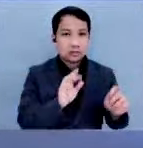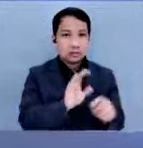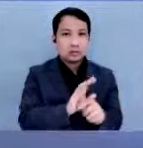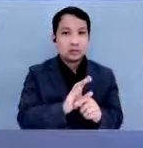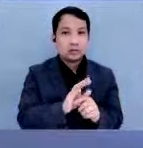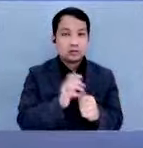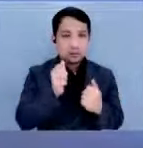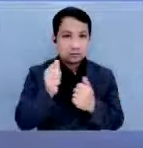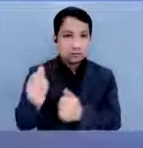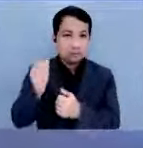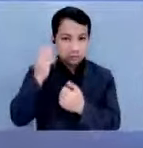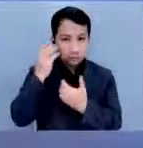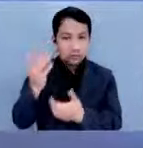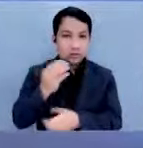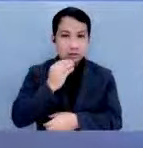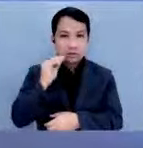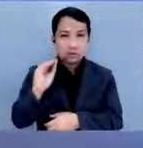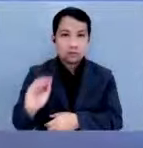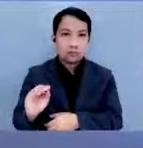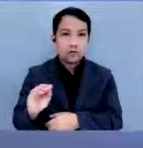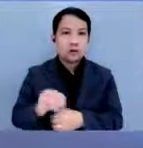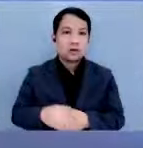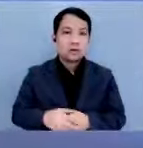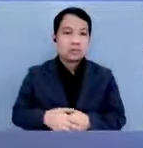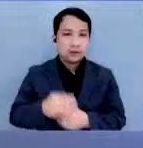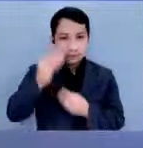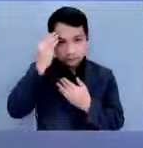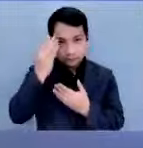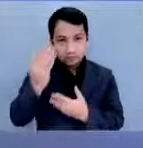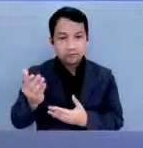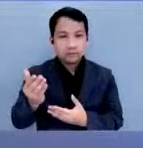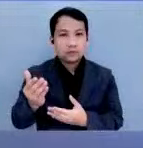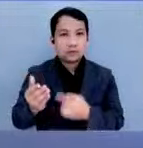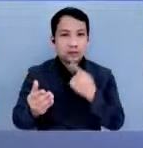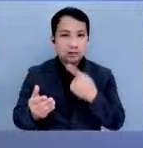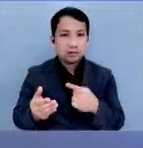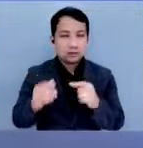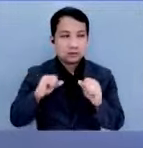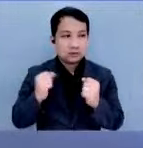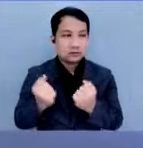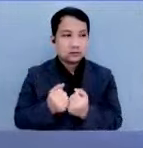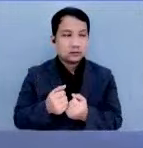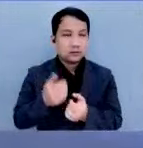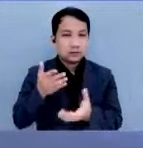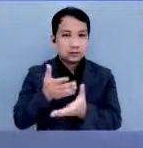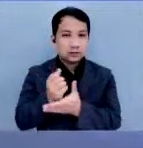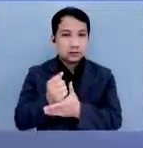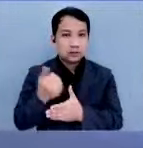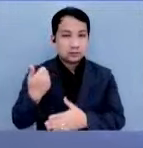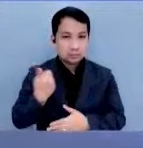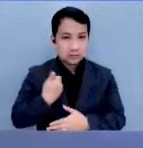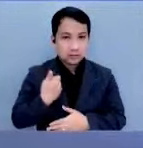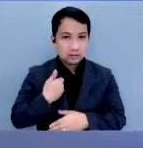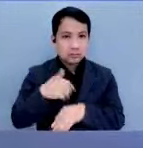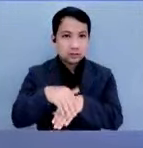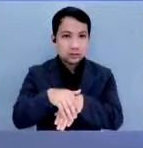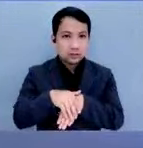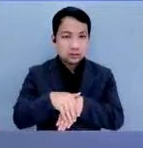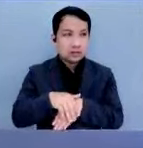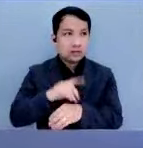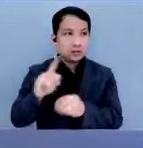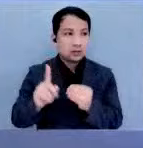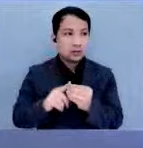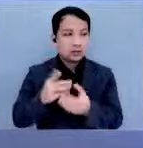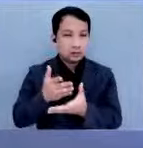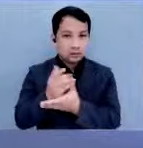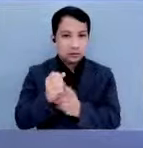sa kautusan. Sa Section 19 naman, kinikilala ng Senado ang right against self-incrimination o yung karapatan ng isang